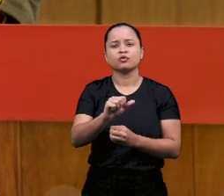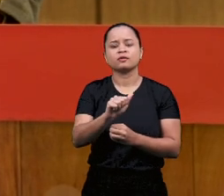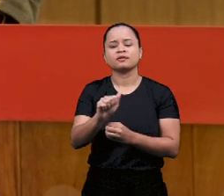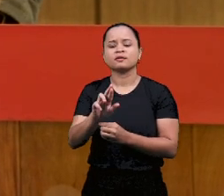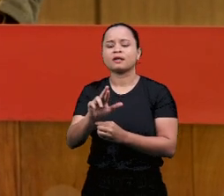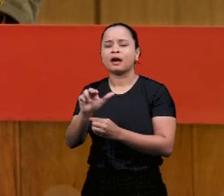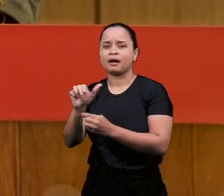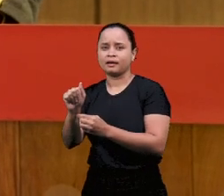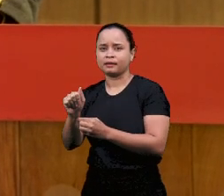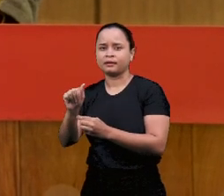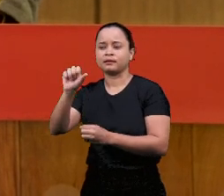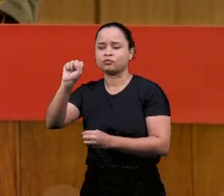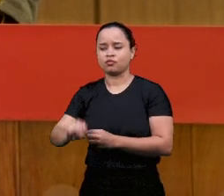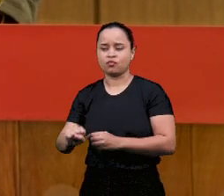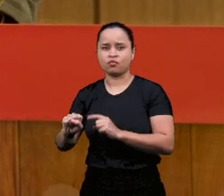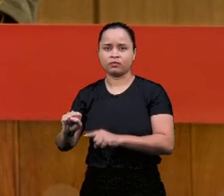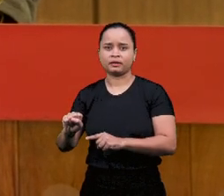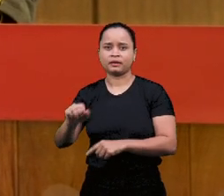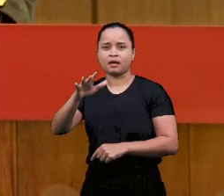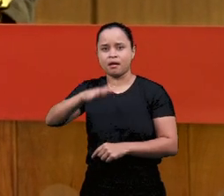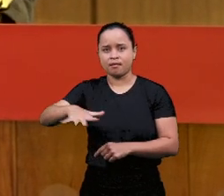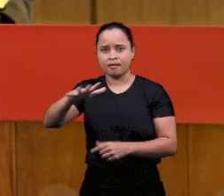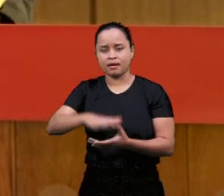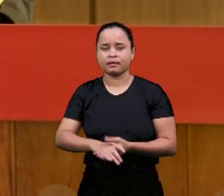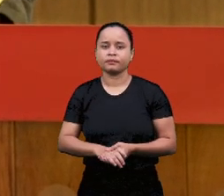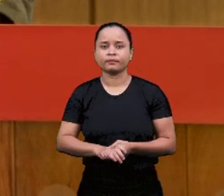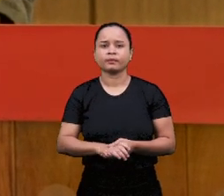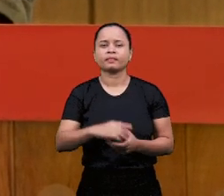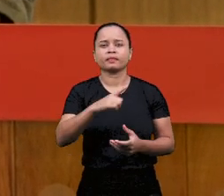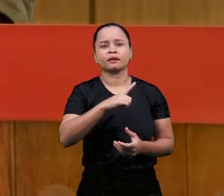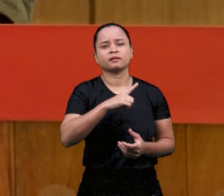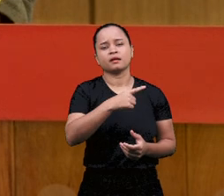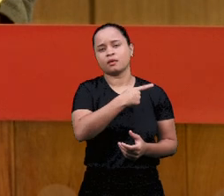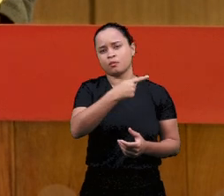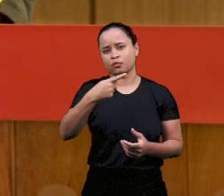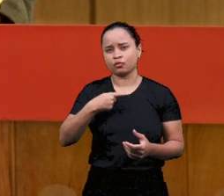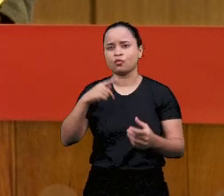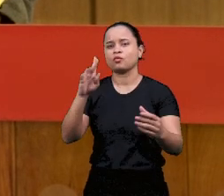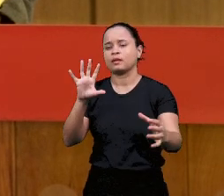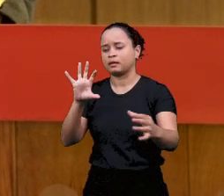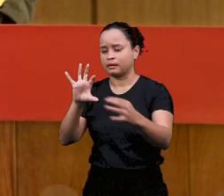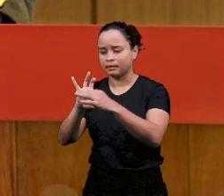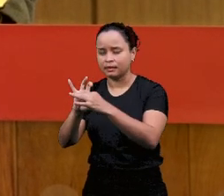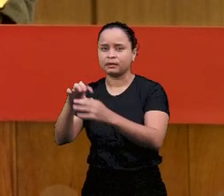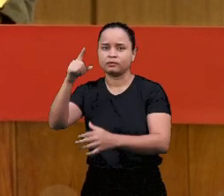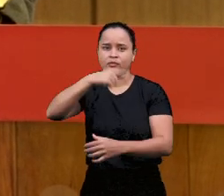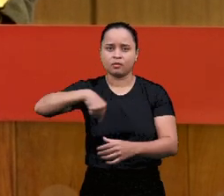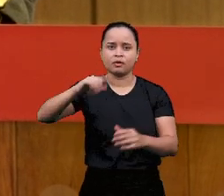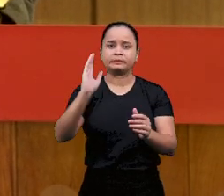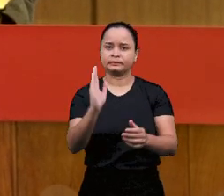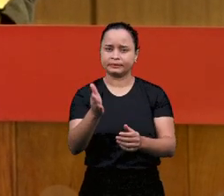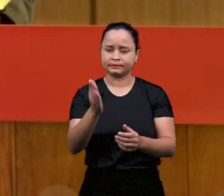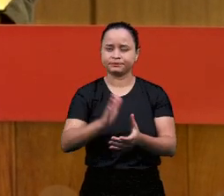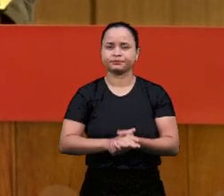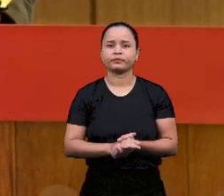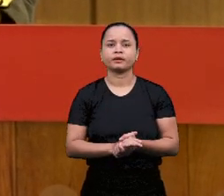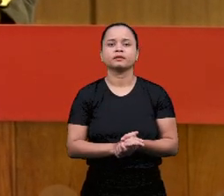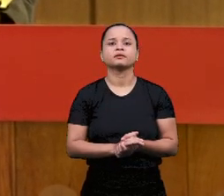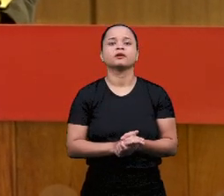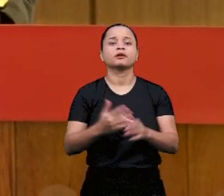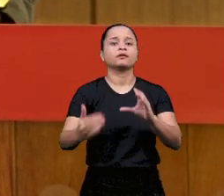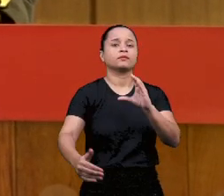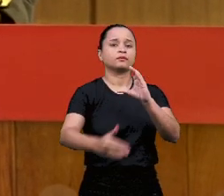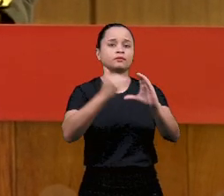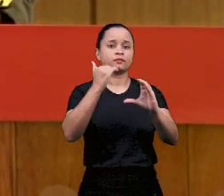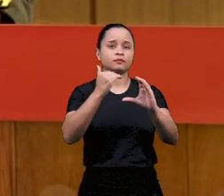Sahara, et nous avons le pasteur Lazare Okung qui est lié à nous, et celui qui a